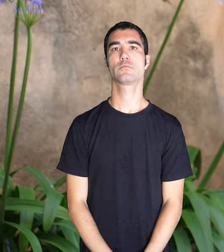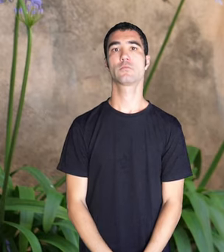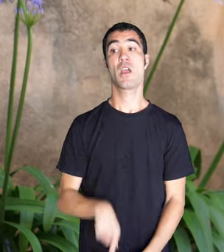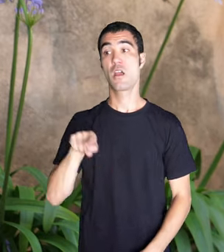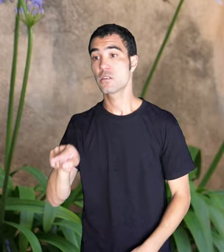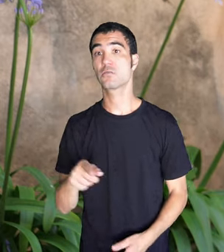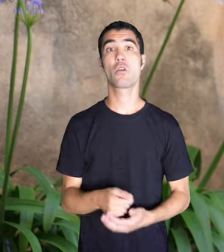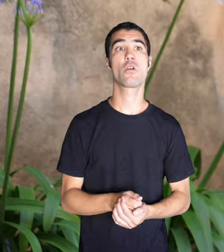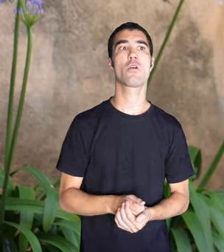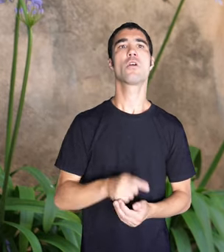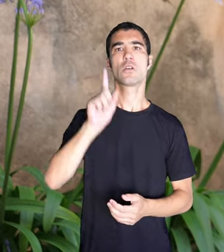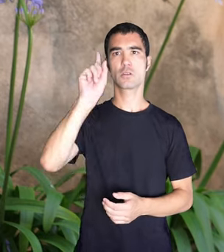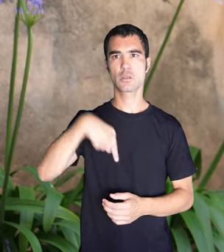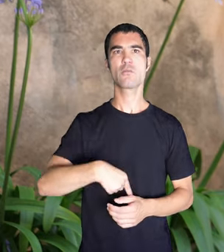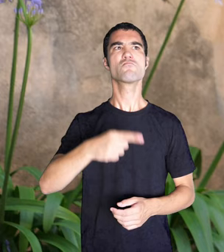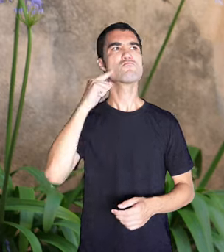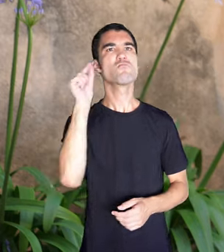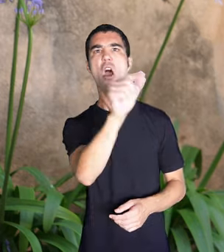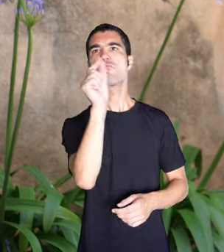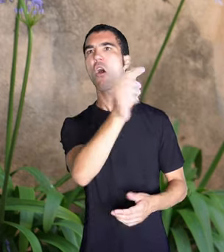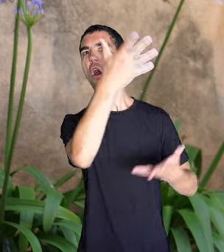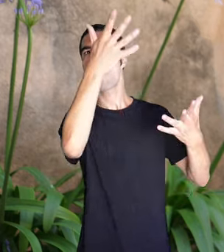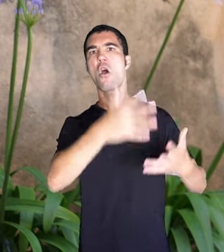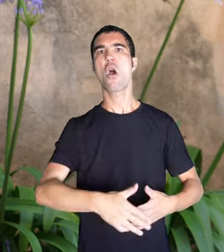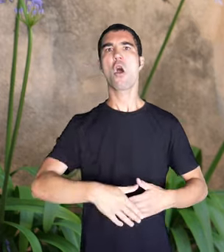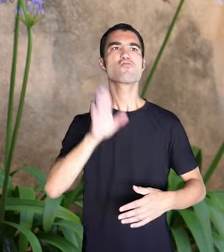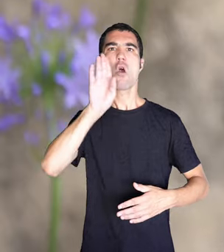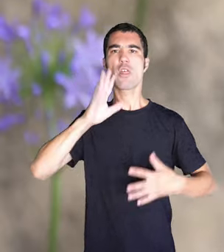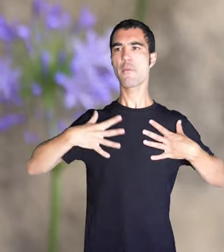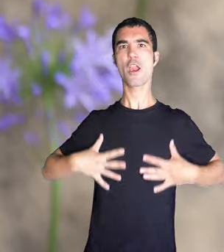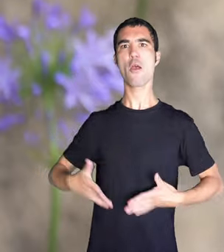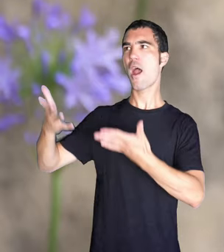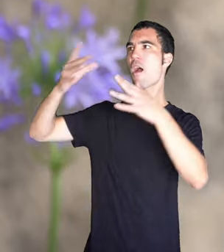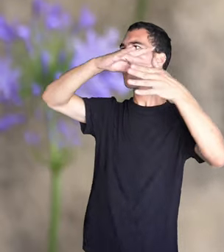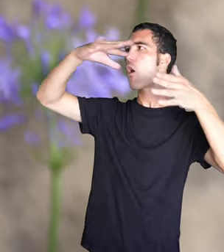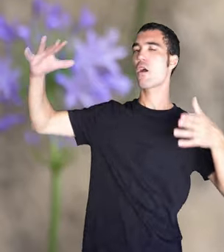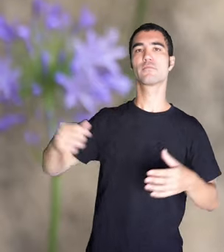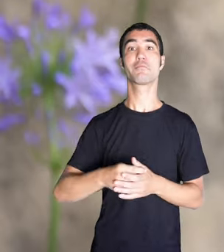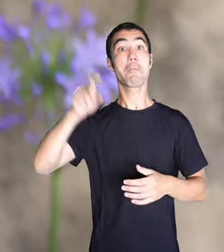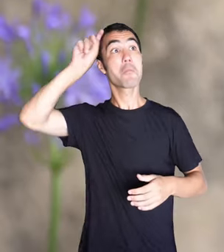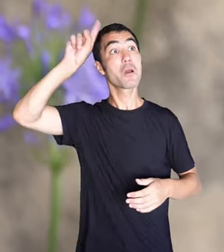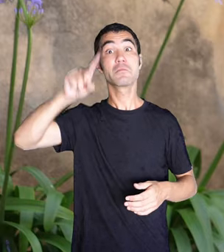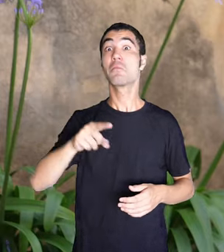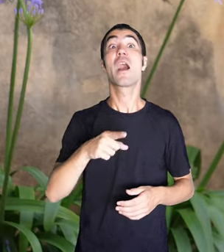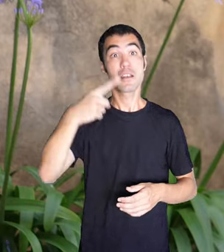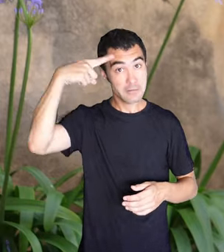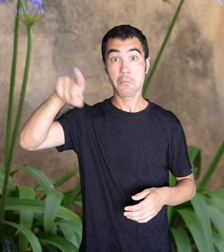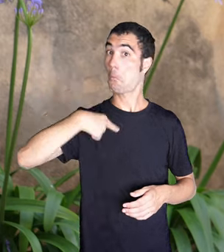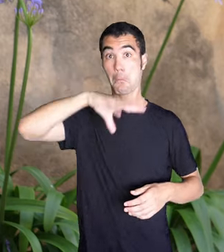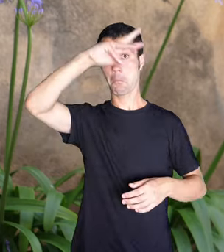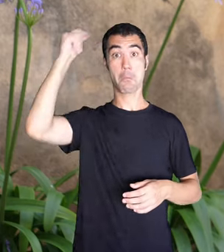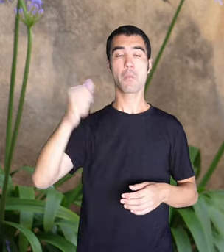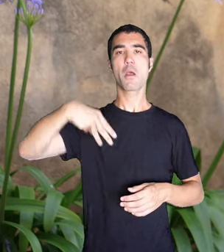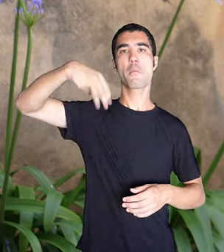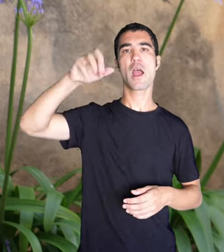i això, i el me laïa, ai, m'ha embrutat tota la roba. De cap mestre, no, jo no me'n record de cap. Per Margalida